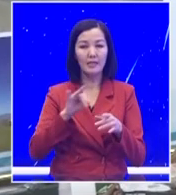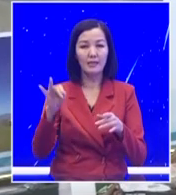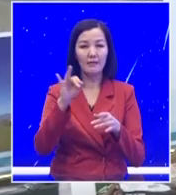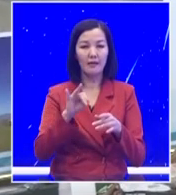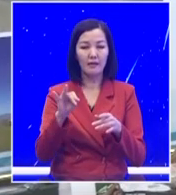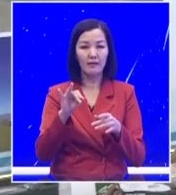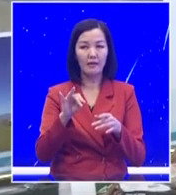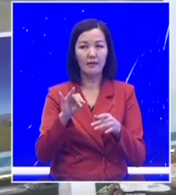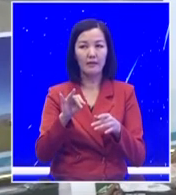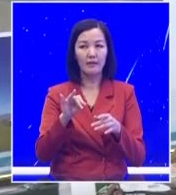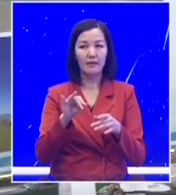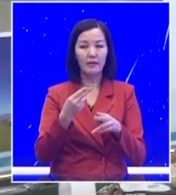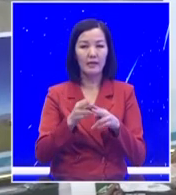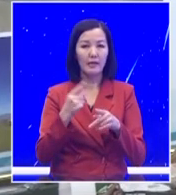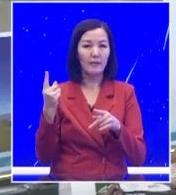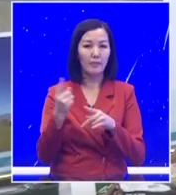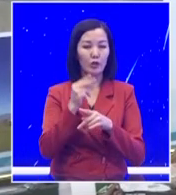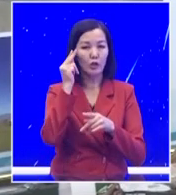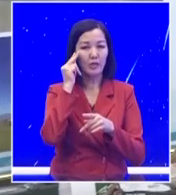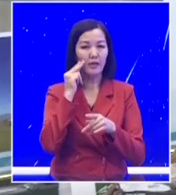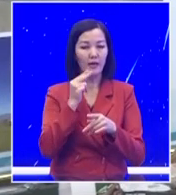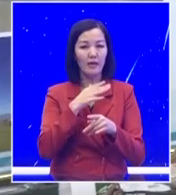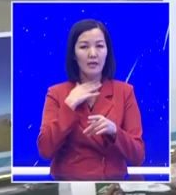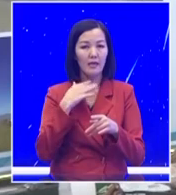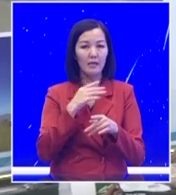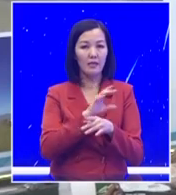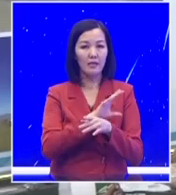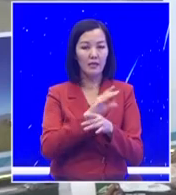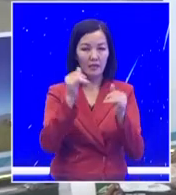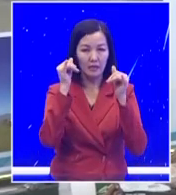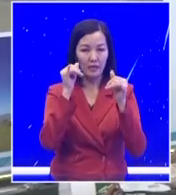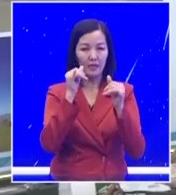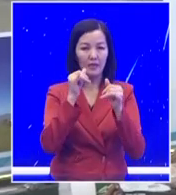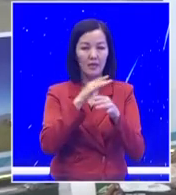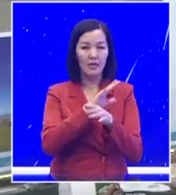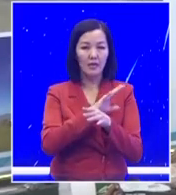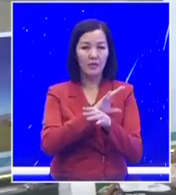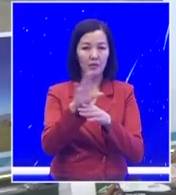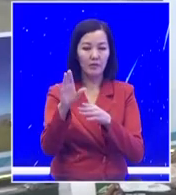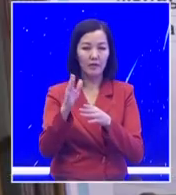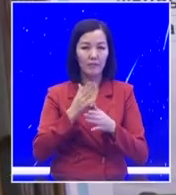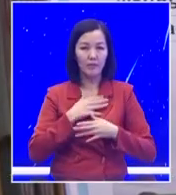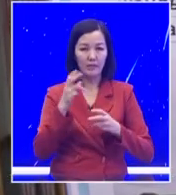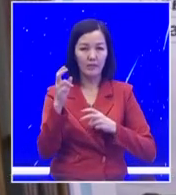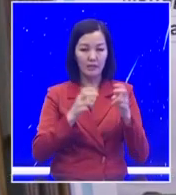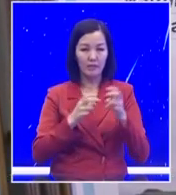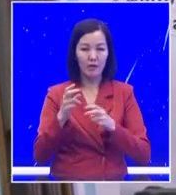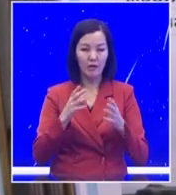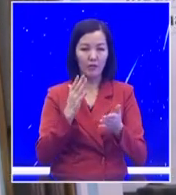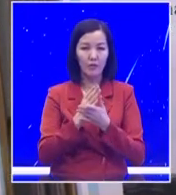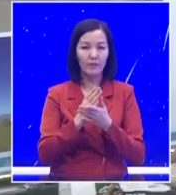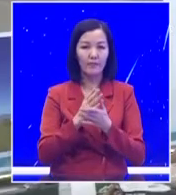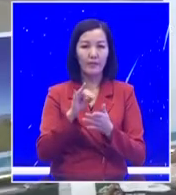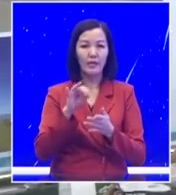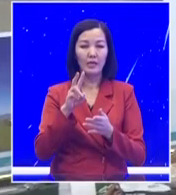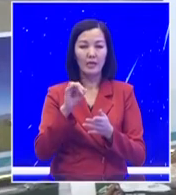тарихындағы ең бірінші Қытайға ет жіберген, сиыр етін жіберген кәсіпорнымыз. Бұдан бөлік жаңағыдай